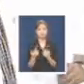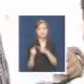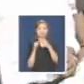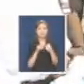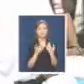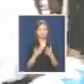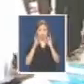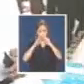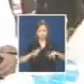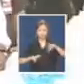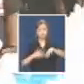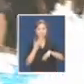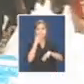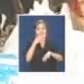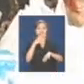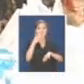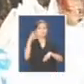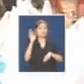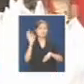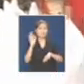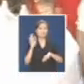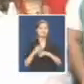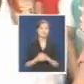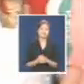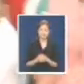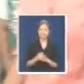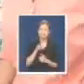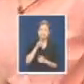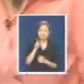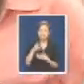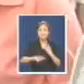ท่านนายกรัฐมนตรีมีอะไรจะขายผมบ้าง